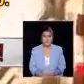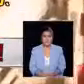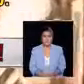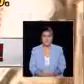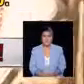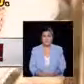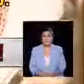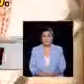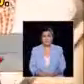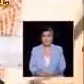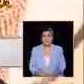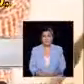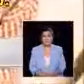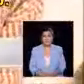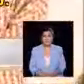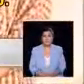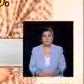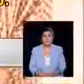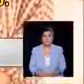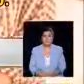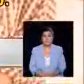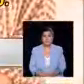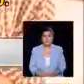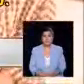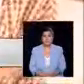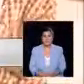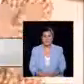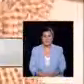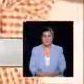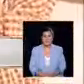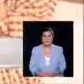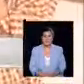olan her şeyde sürpriz oldu mesela. Yani eşimin bana sürpriz yaptı mesela, hiç haberim yok.